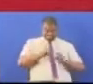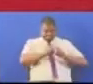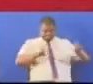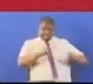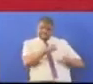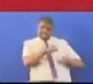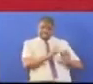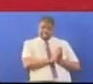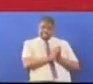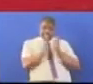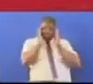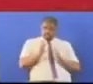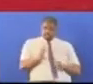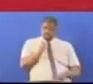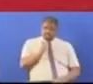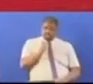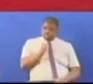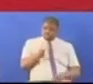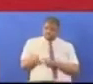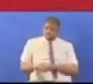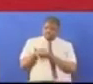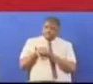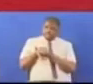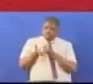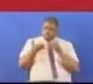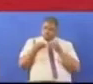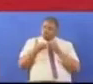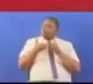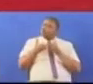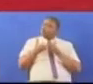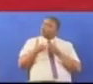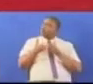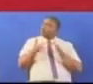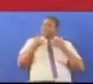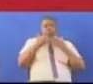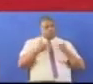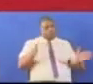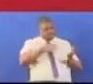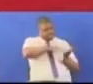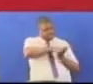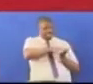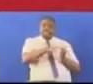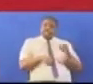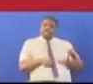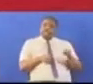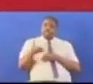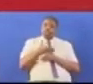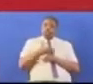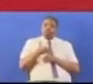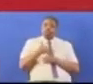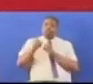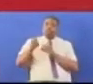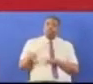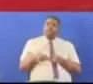ya katiba, Mheshimiwa Naibu Speaker, iko wazi kabisa na inajieleza. Hii inahusu